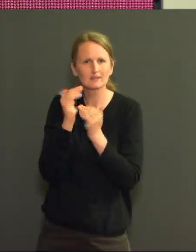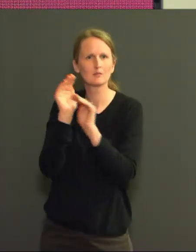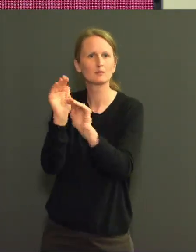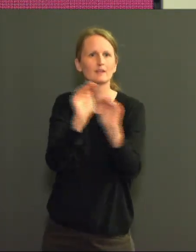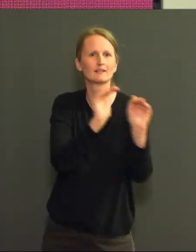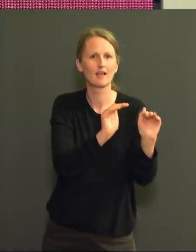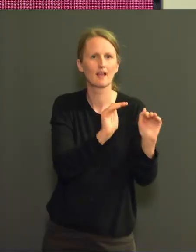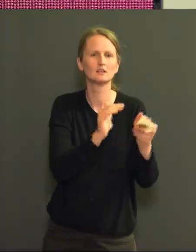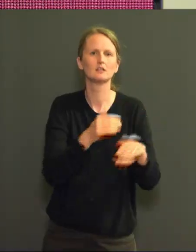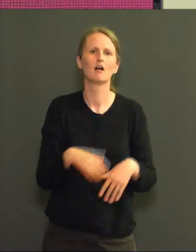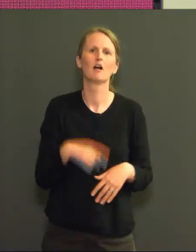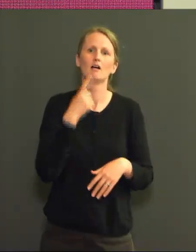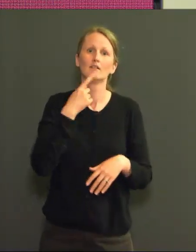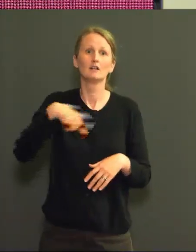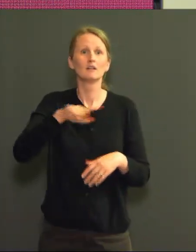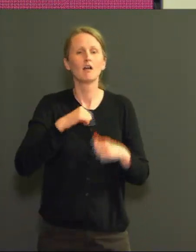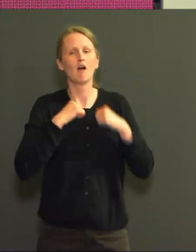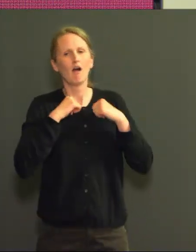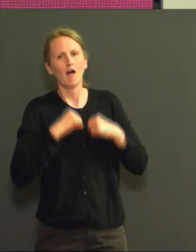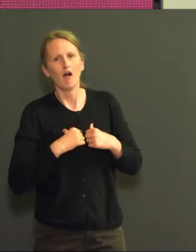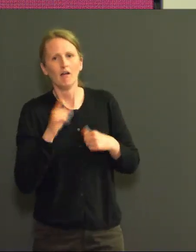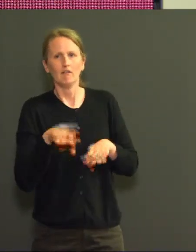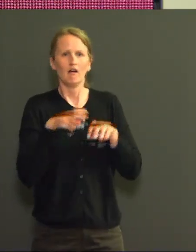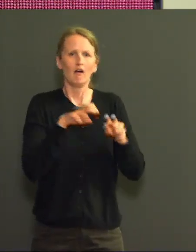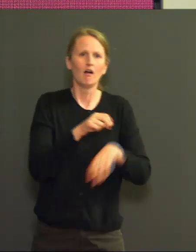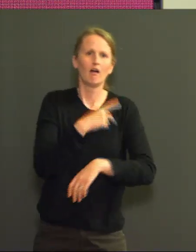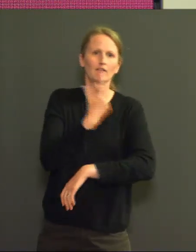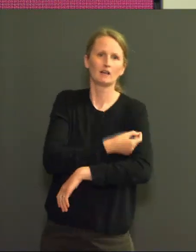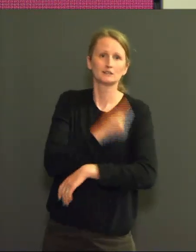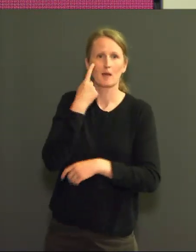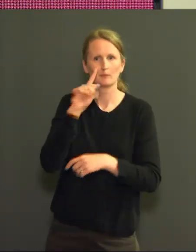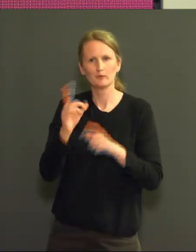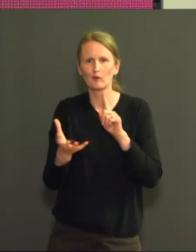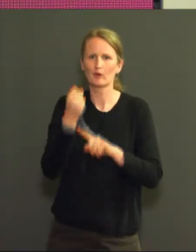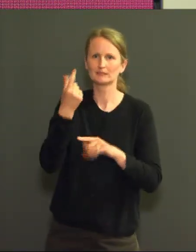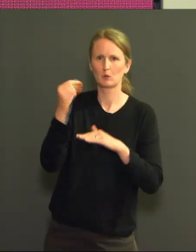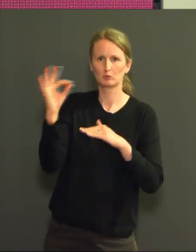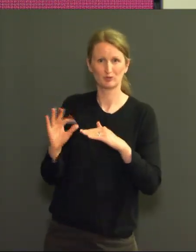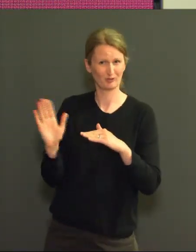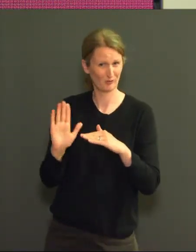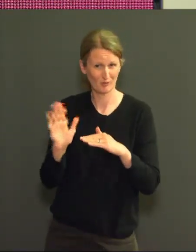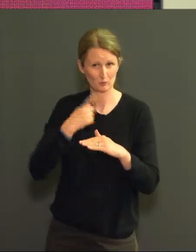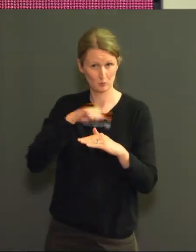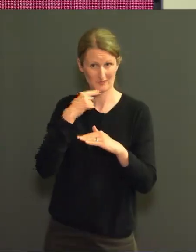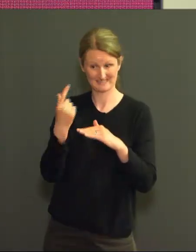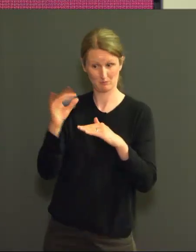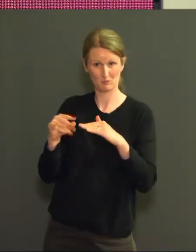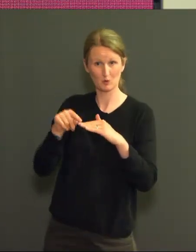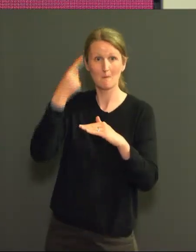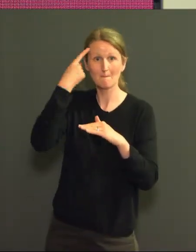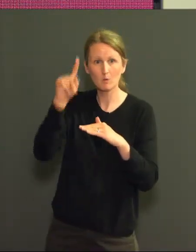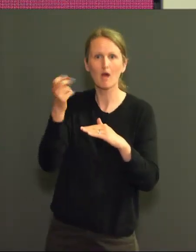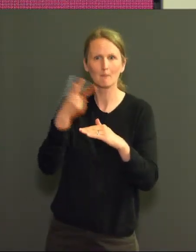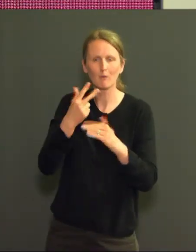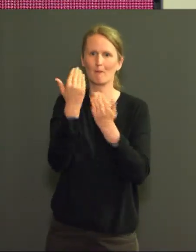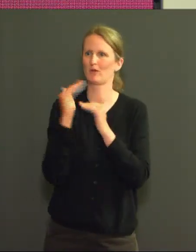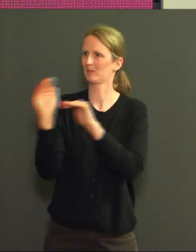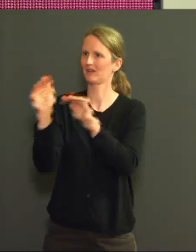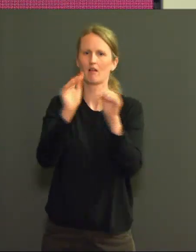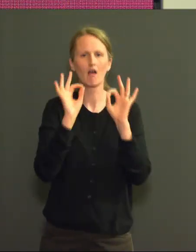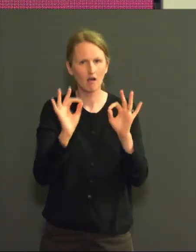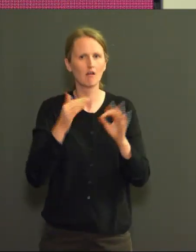précis, mais le chiffre le plus haut possible. Depuis ce plus de 70% que nous avons eu lorsque nous étions en mars, avril,